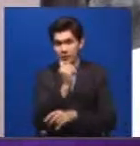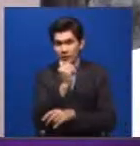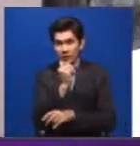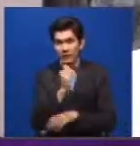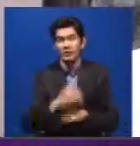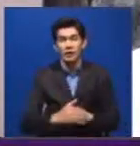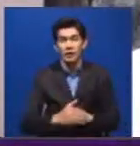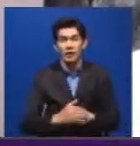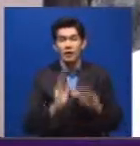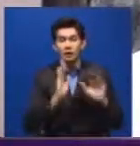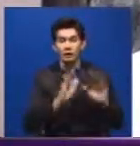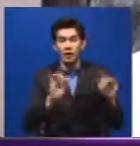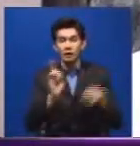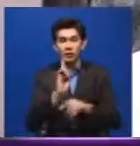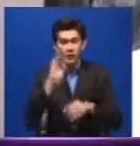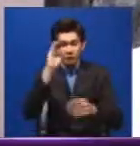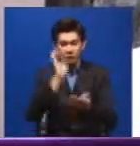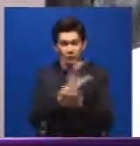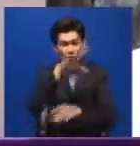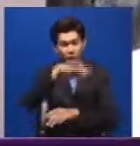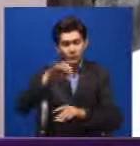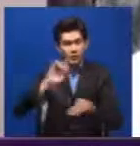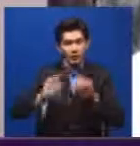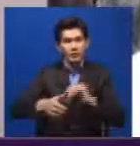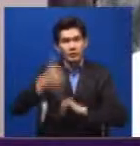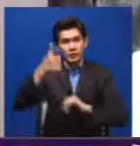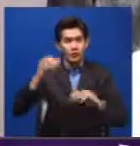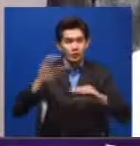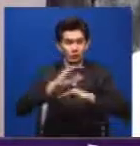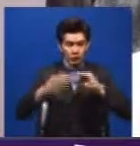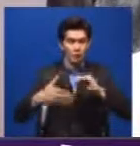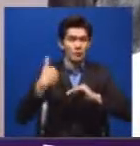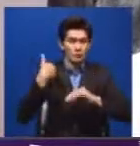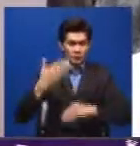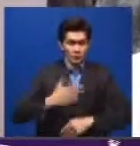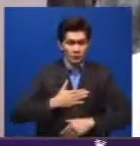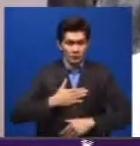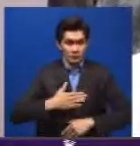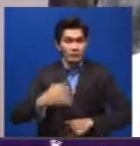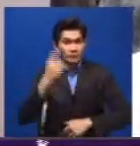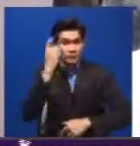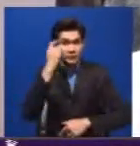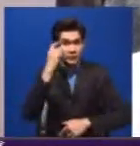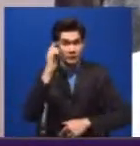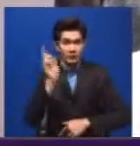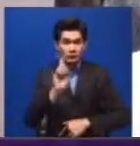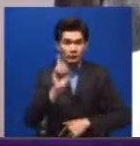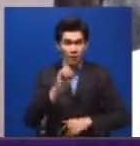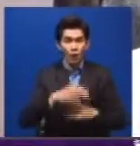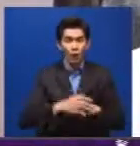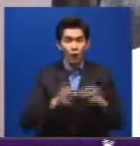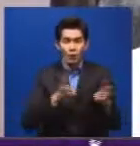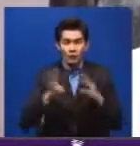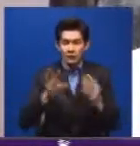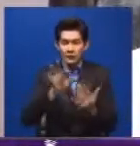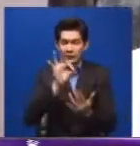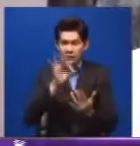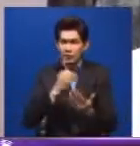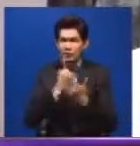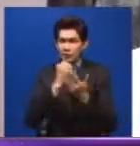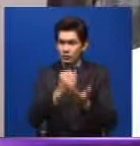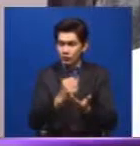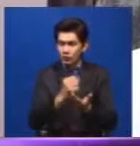ก็คือฝากไว้กับสน.ได้ทุกสน.เพราะว่ามีโครงการผมคิดว่าน่าจะเป็นทางเลือกหนึ่งนะครับ